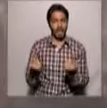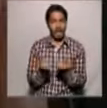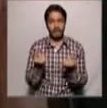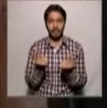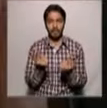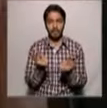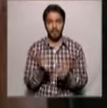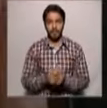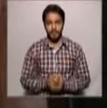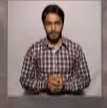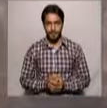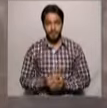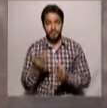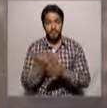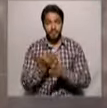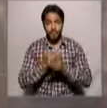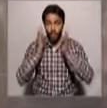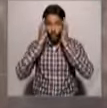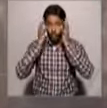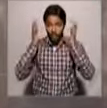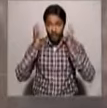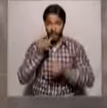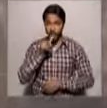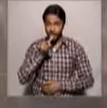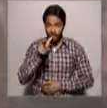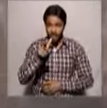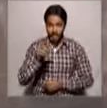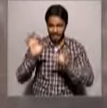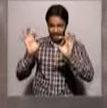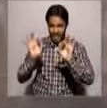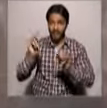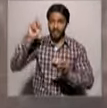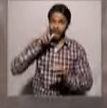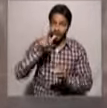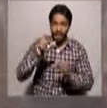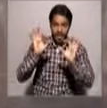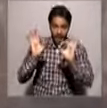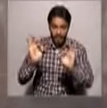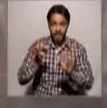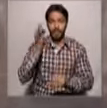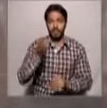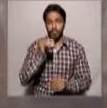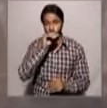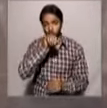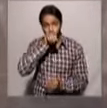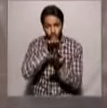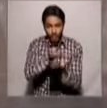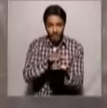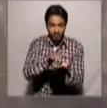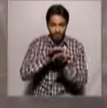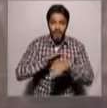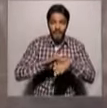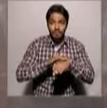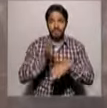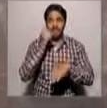عن طريق حائل أو ما شابه ذلك، لأن الجمهور على قوله لا يمسوا المطهرون صادقة في القرآن، وإن كان البعض الآخر يراها أنها إنما